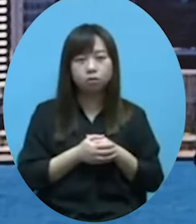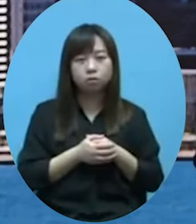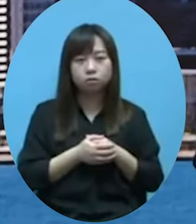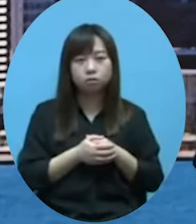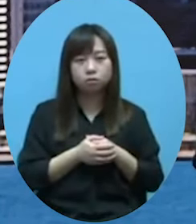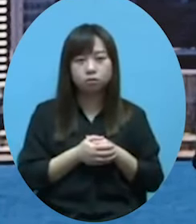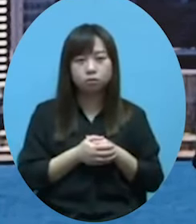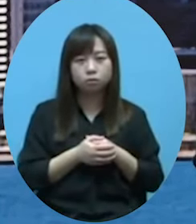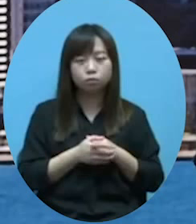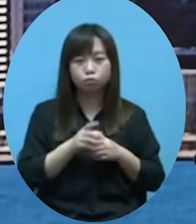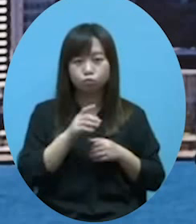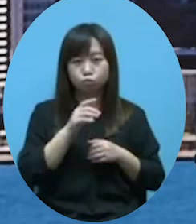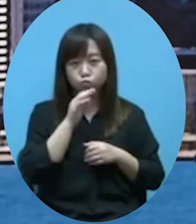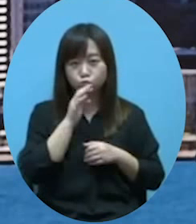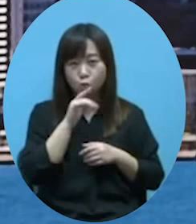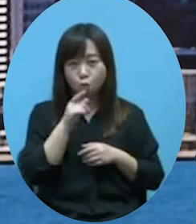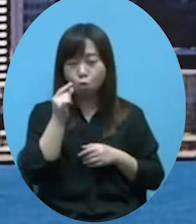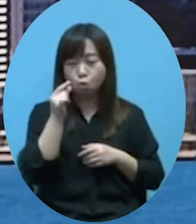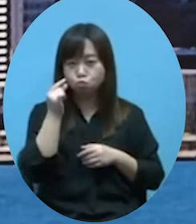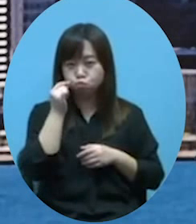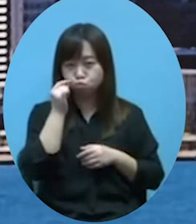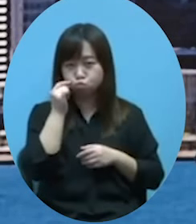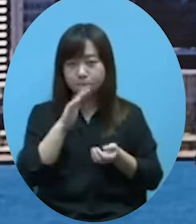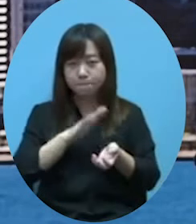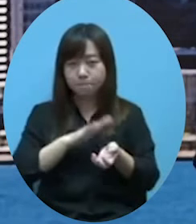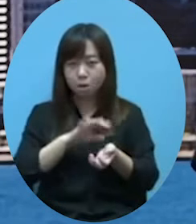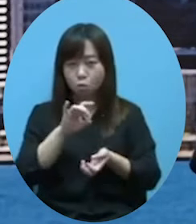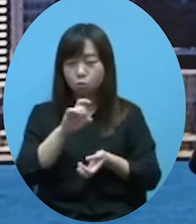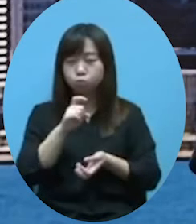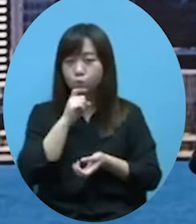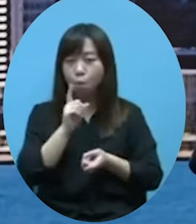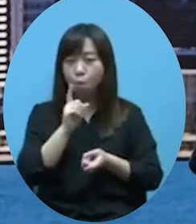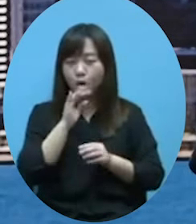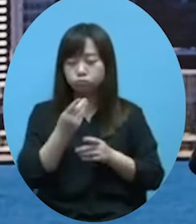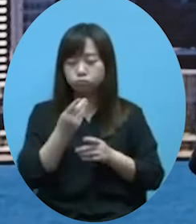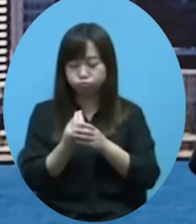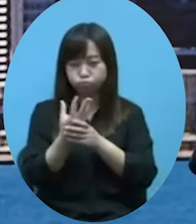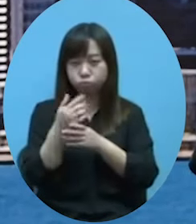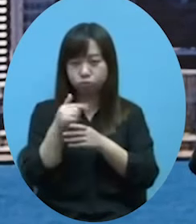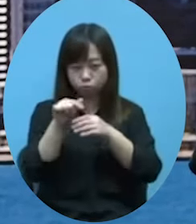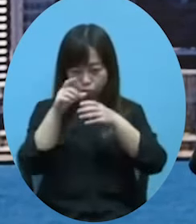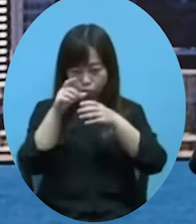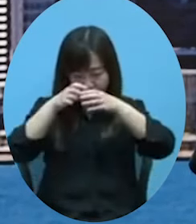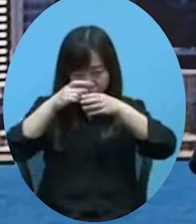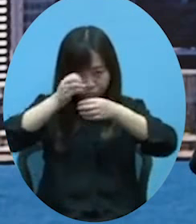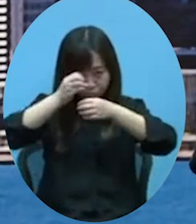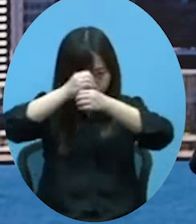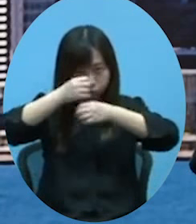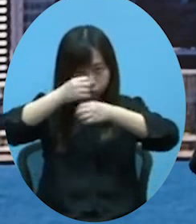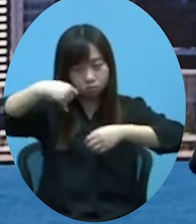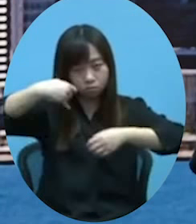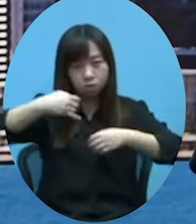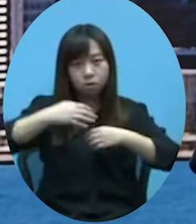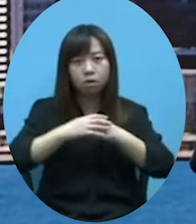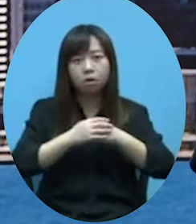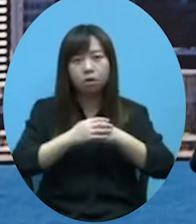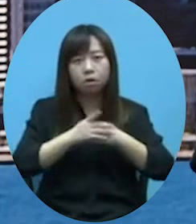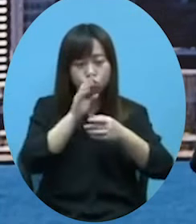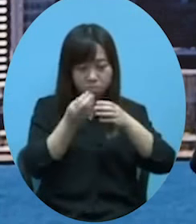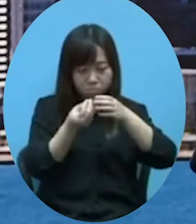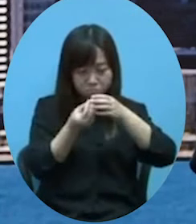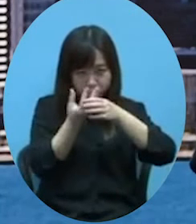就是種出有那個活的病毒或者種不到那其實種到是不是代表